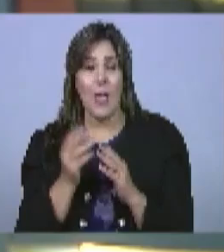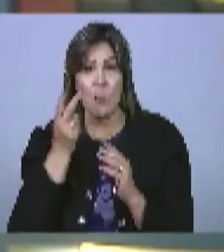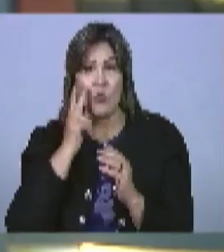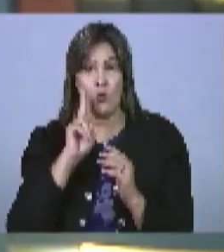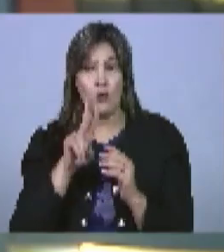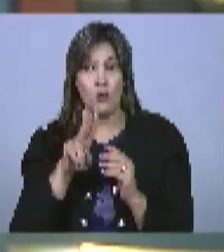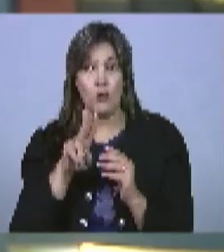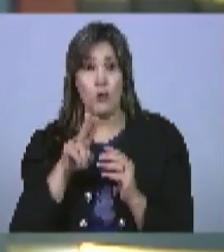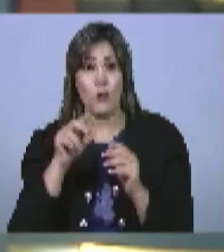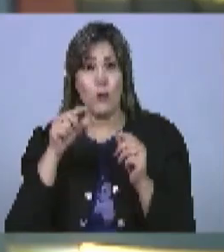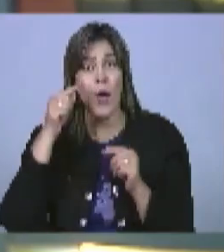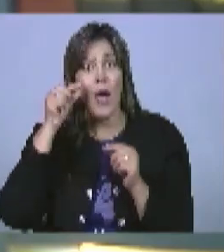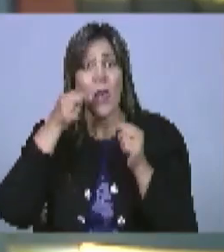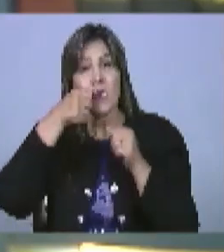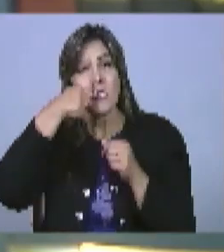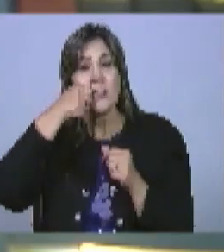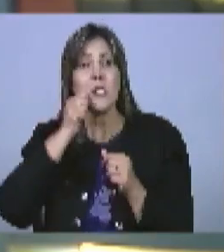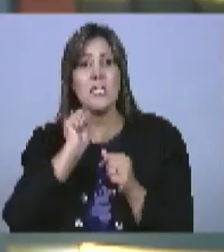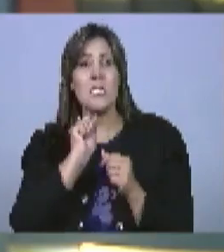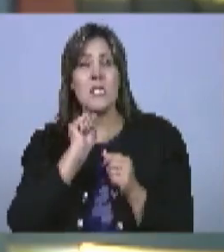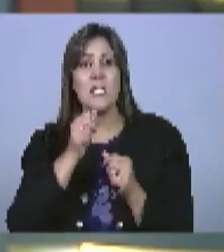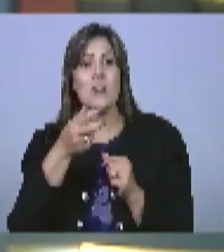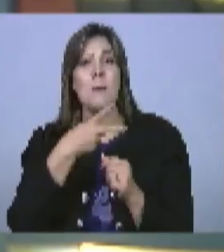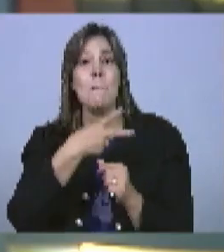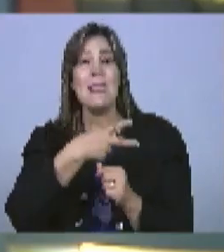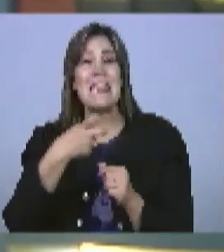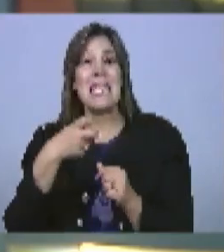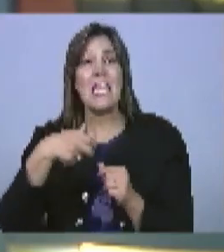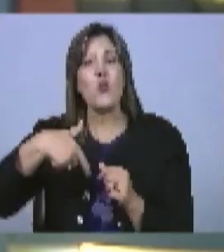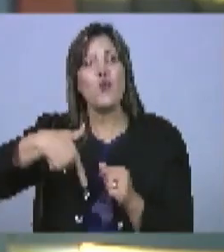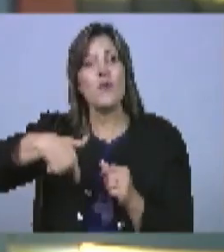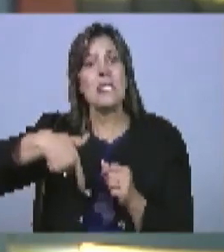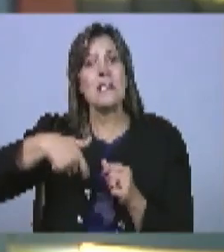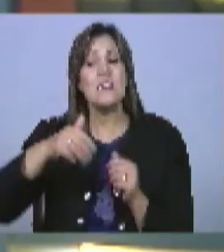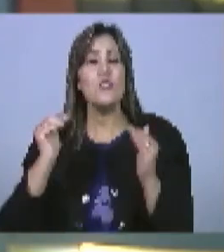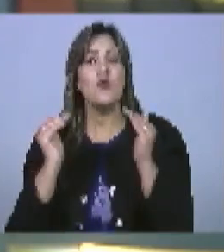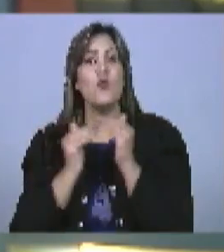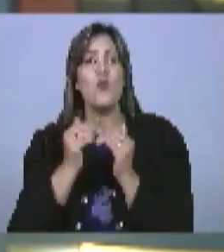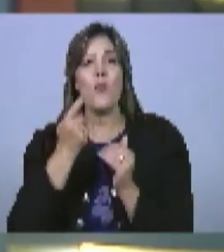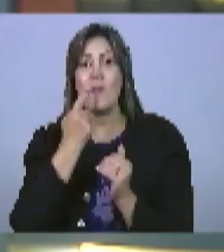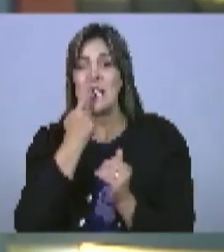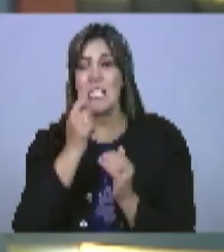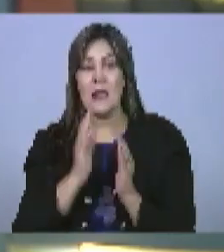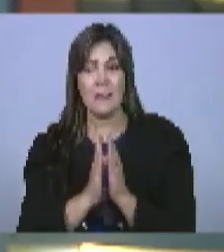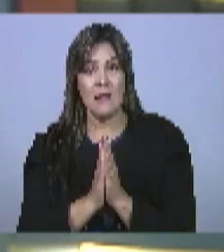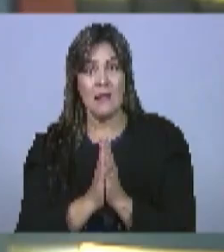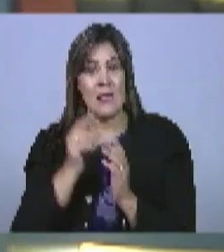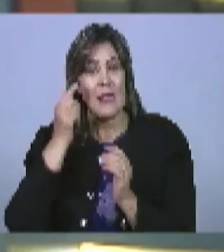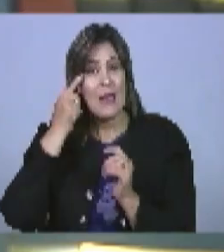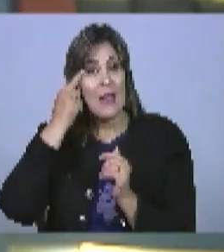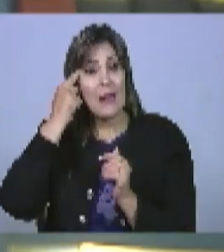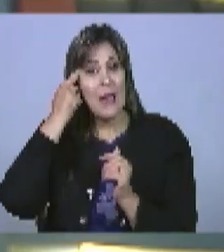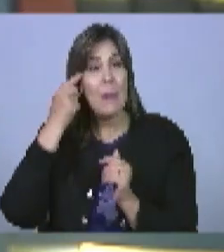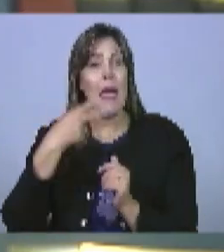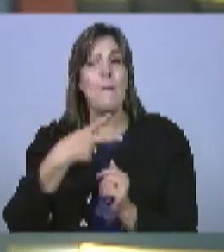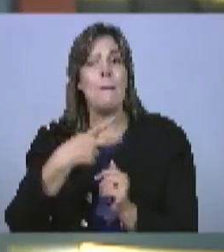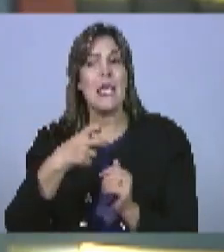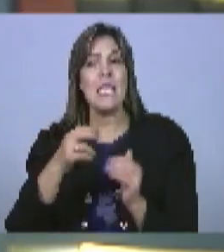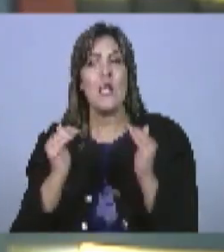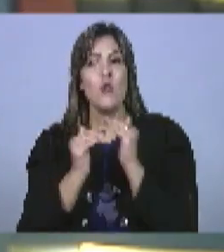نلاقي ان الصين 260 يوم في السنه المكسيك واليابان 200